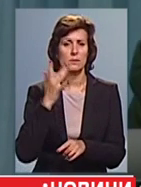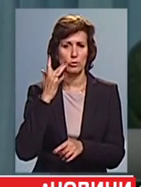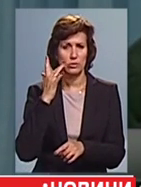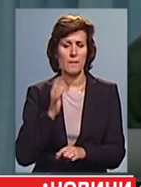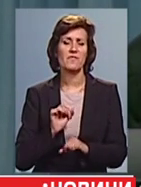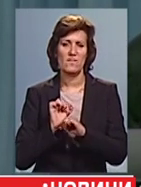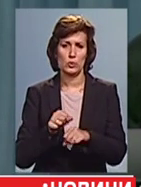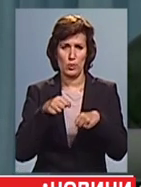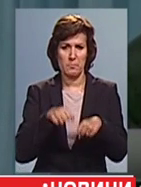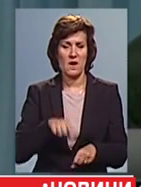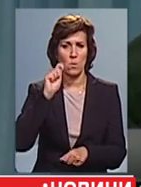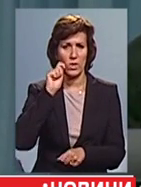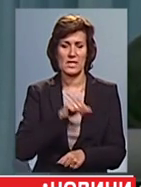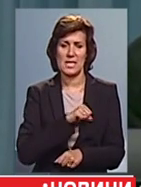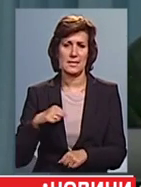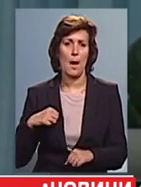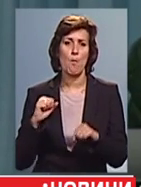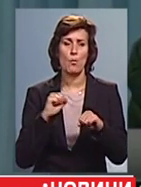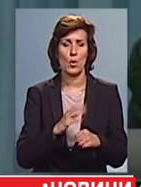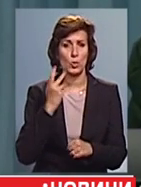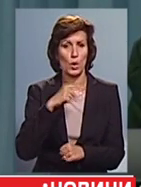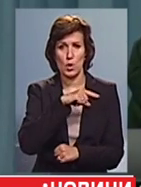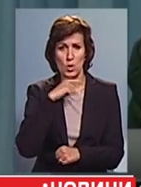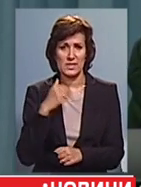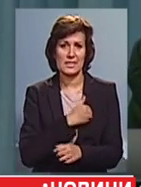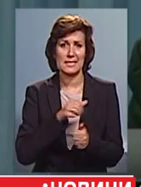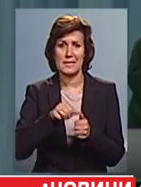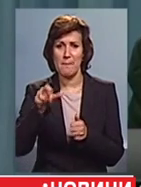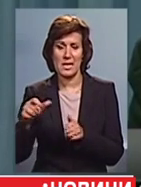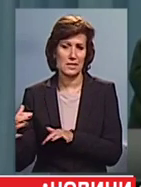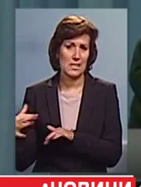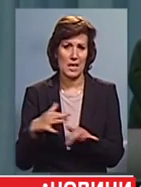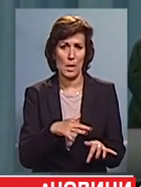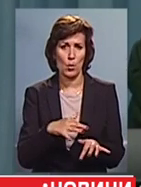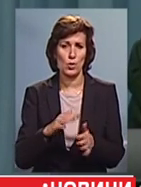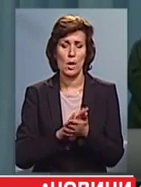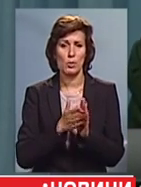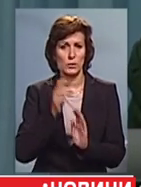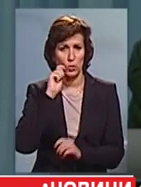Штати відстоюють право України на самооборону, коли російські сепаратисти атакують позиції українських військових.